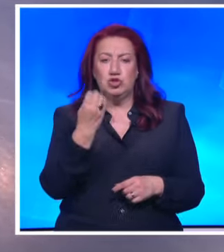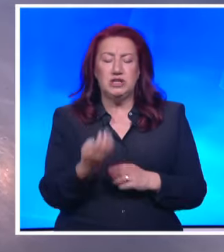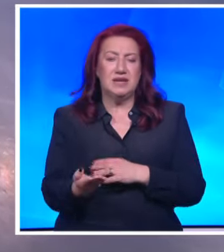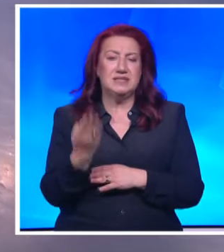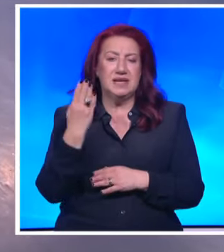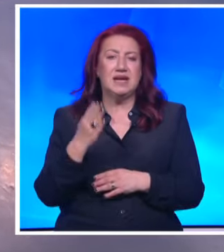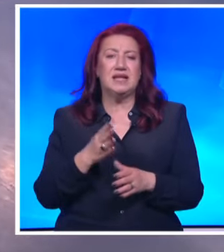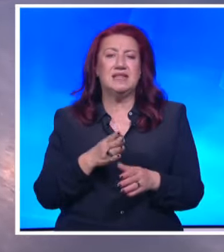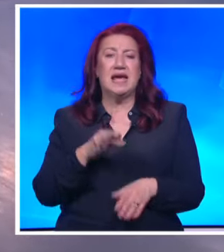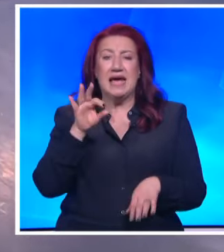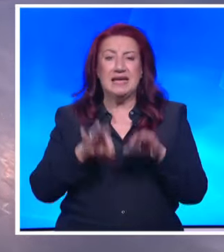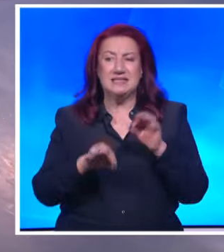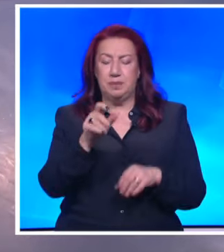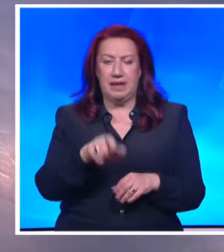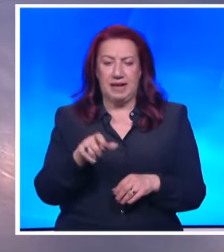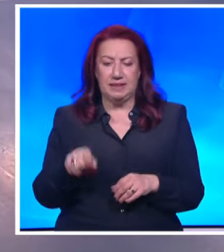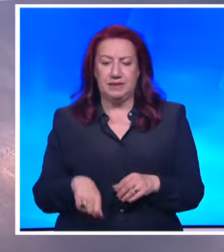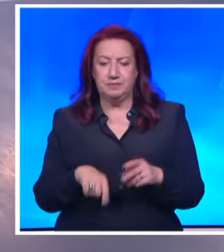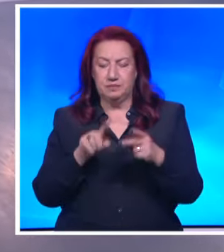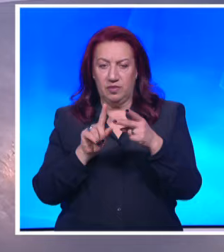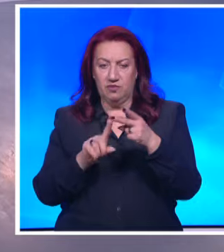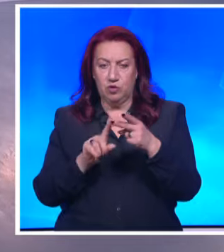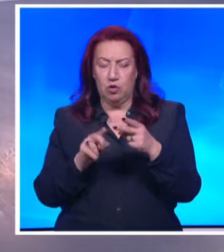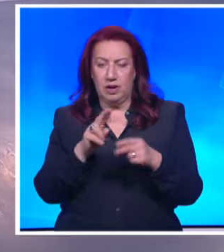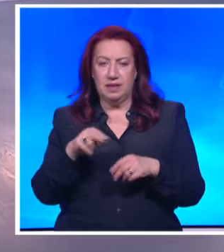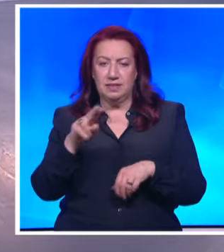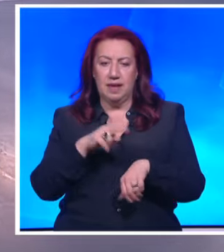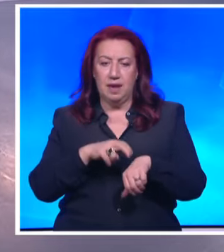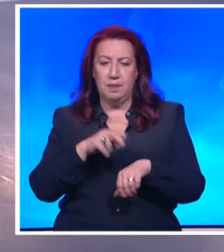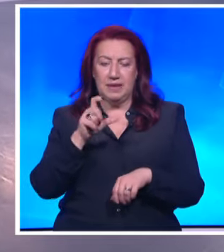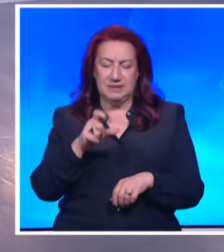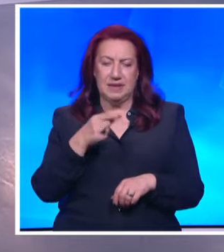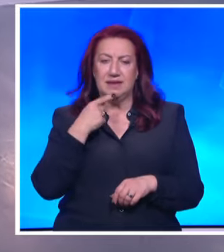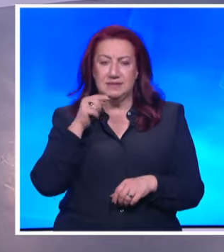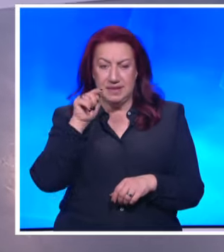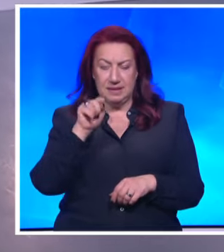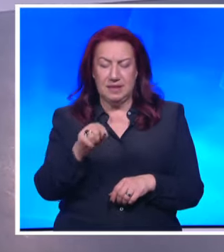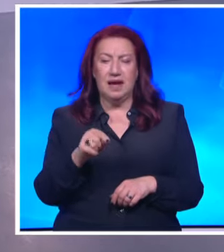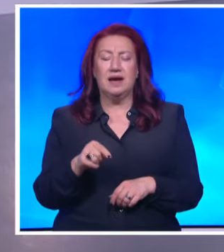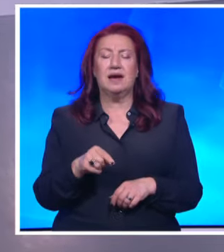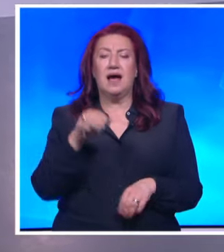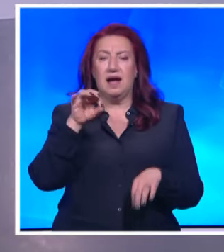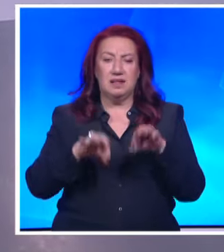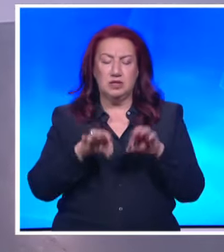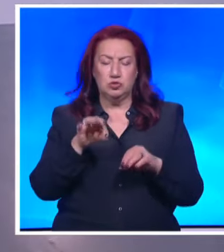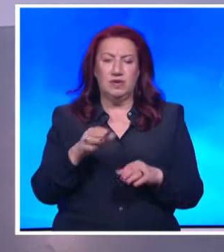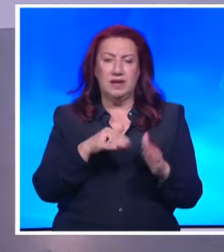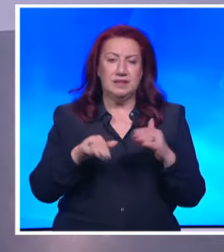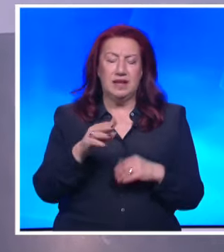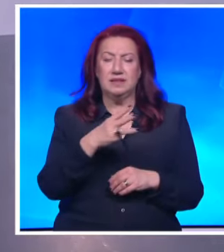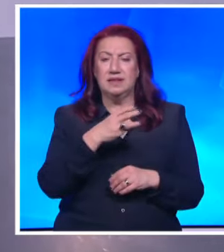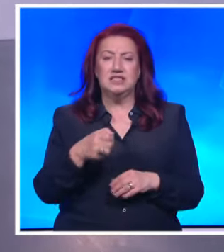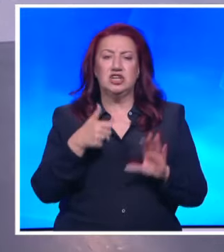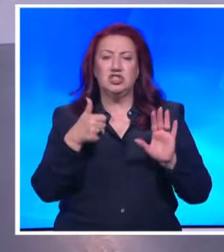предходните парламентарни избори. Втори са от ДПС. За партията в неделя са гласували над 366 000 българи. Това